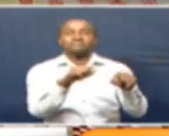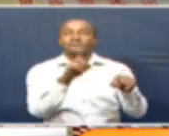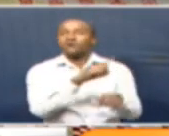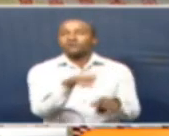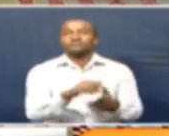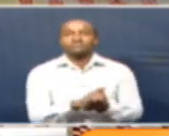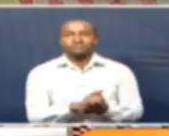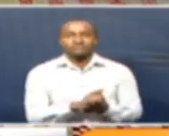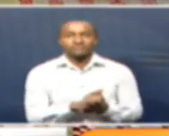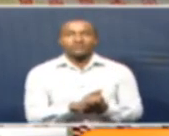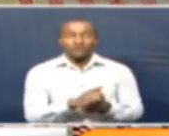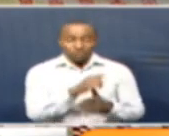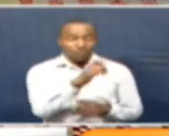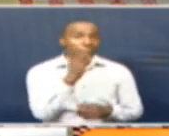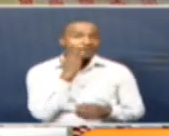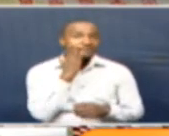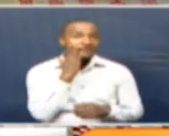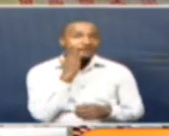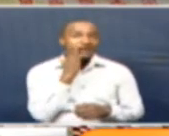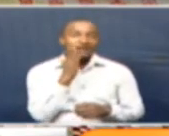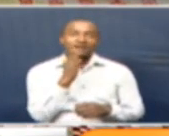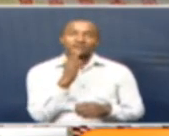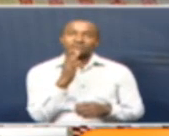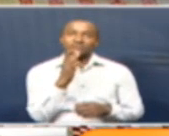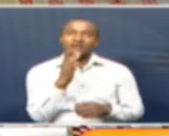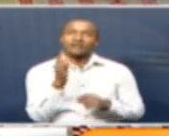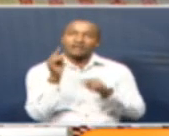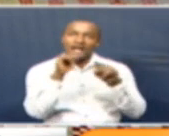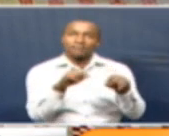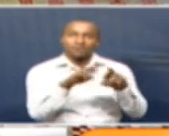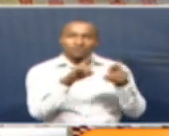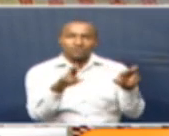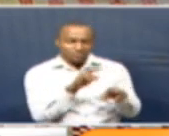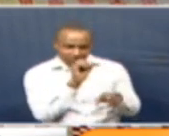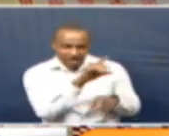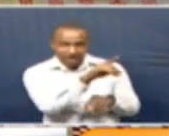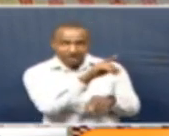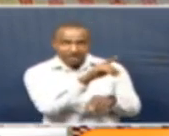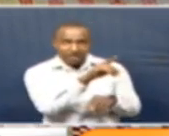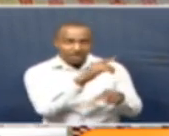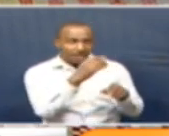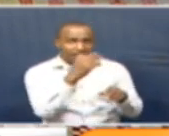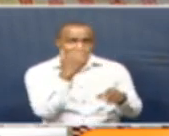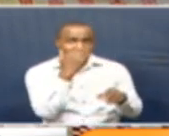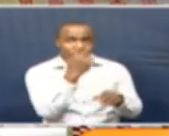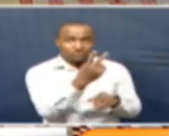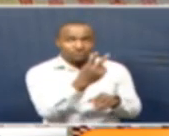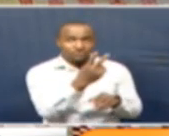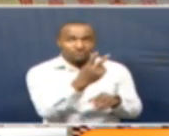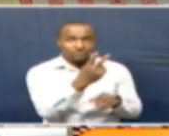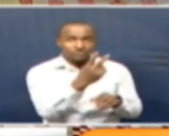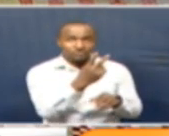makosa, kwa sababu wewe mama njoo siku mbili hata siku moja. Kwanza ukija unatengewa room yako pale kando, siku mbili tu endeza, maana ukikaa